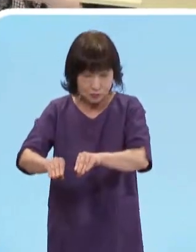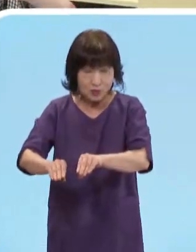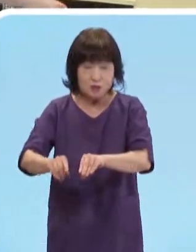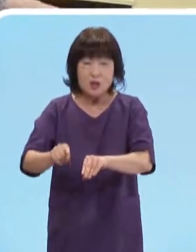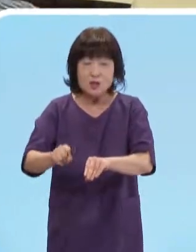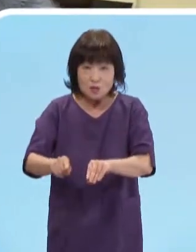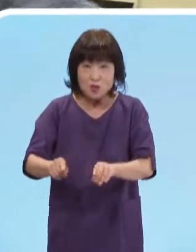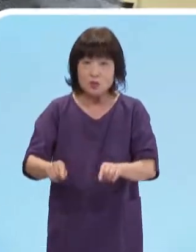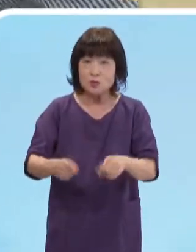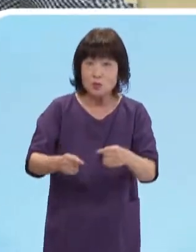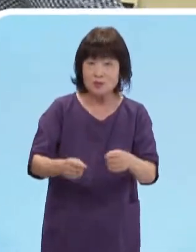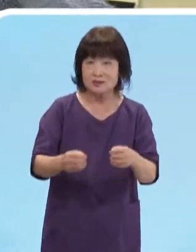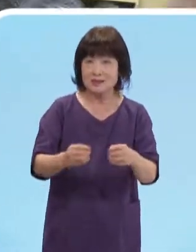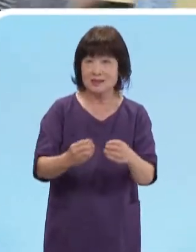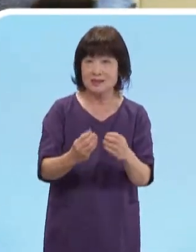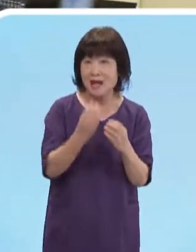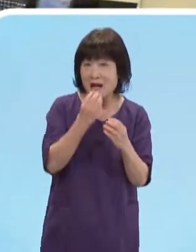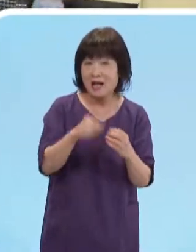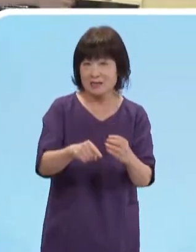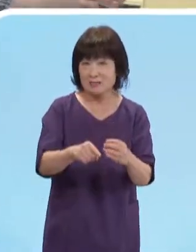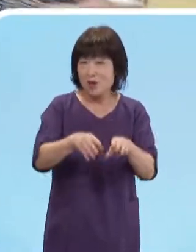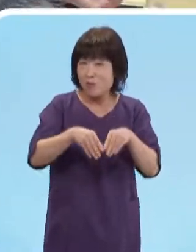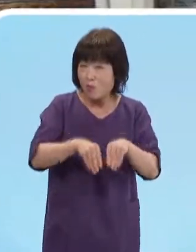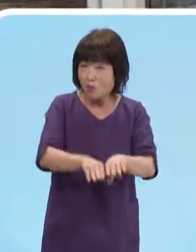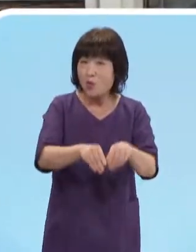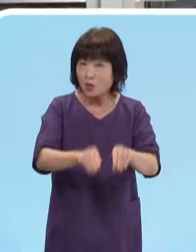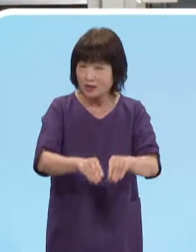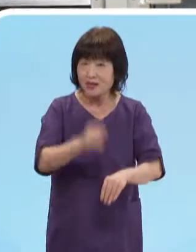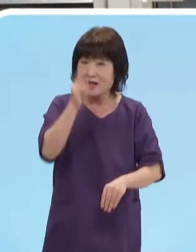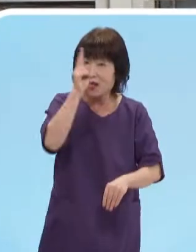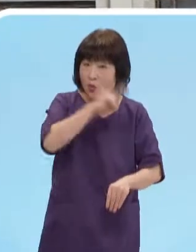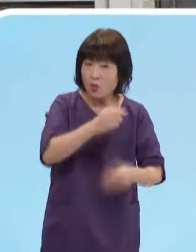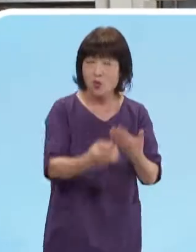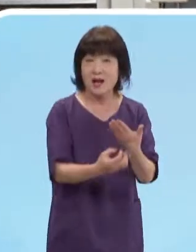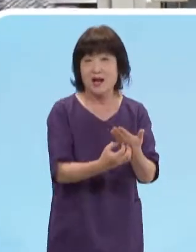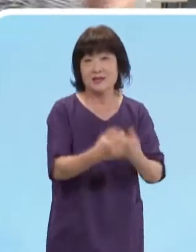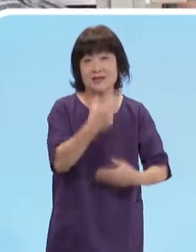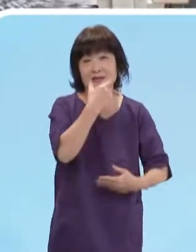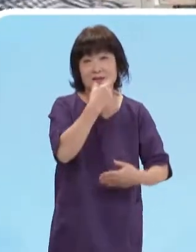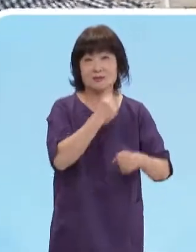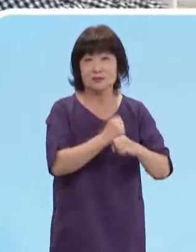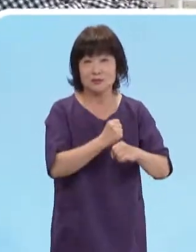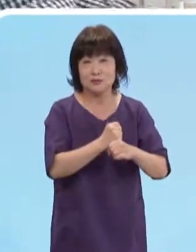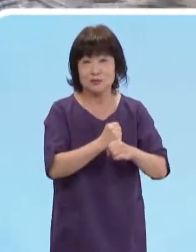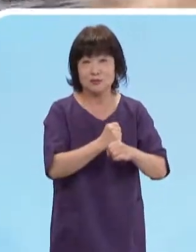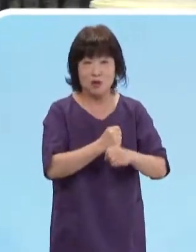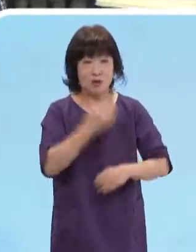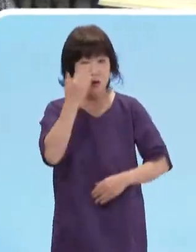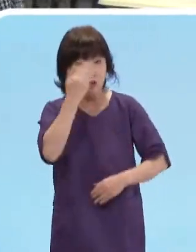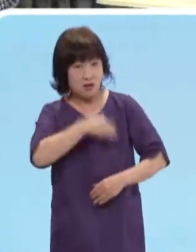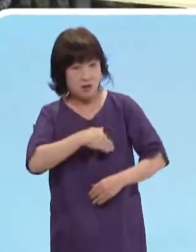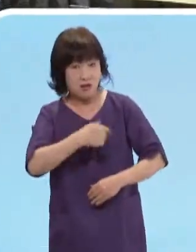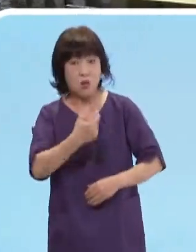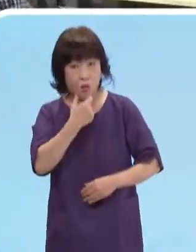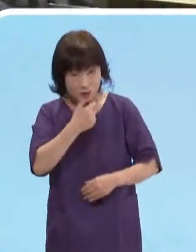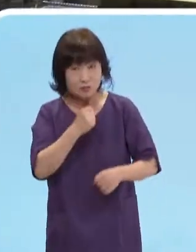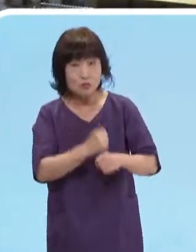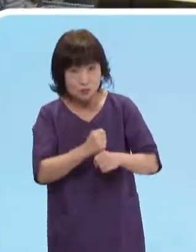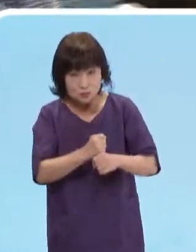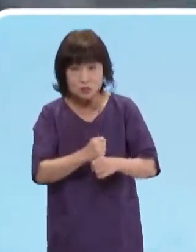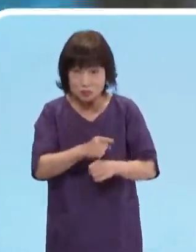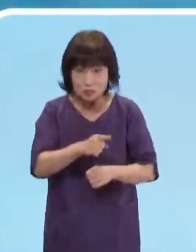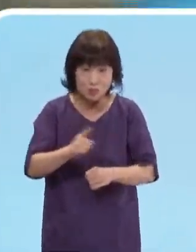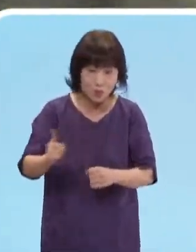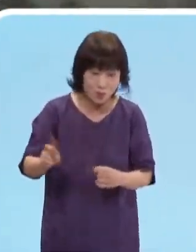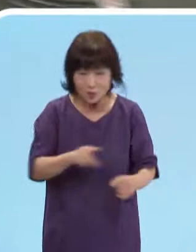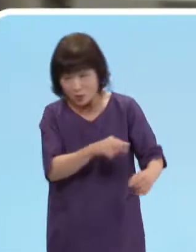菓子パン生地それと同時に作って、うん、午後から焼き菓子作って。 あ、お菓子も？ はい、 すごい、もうほら目ま